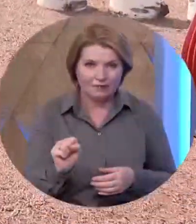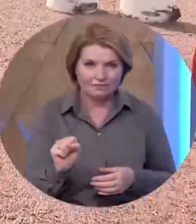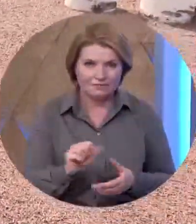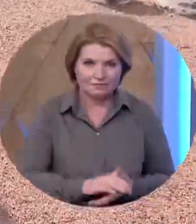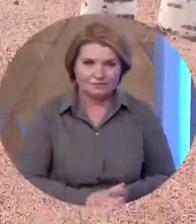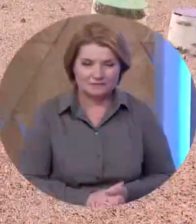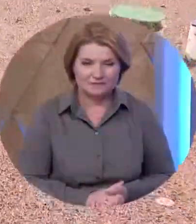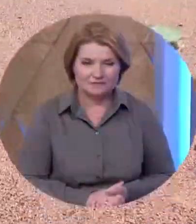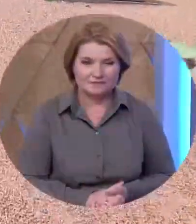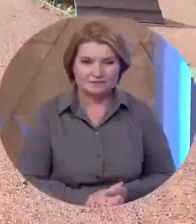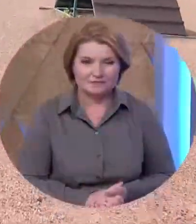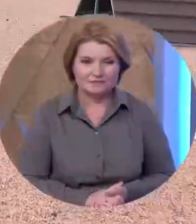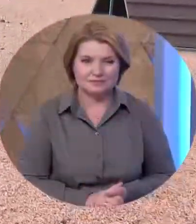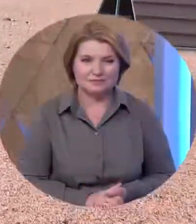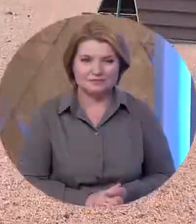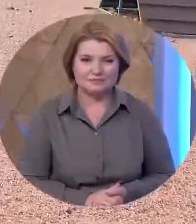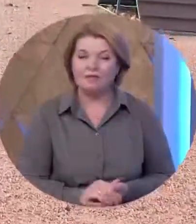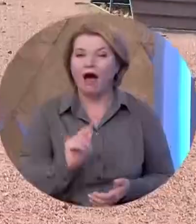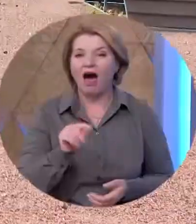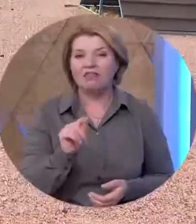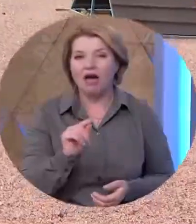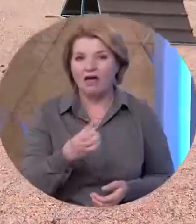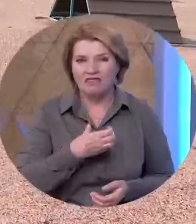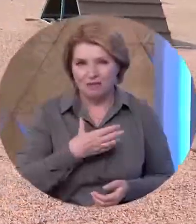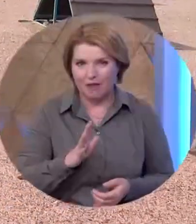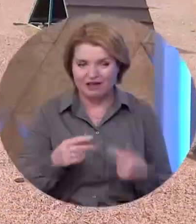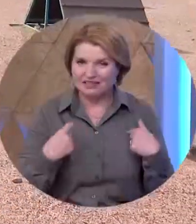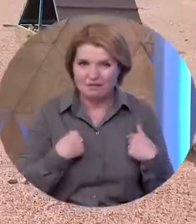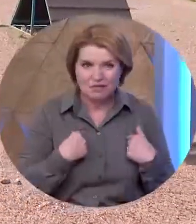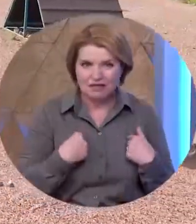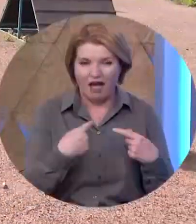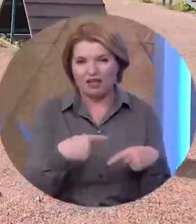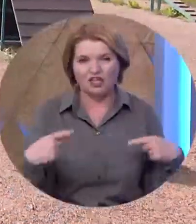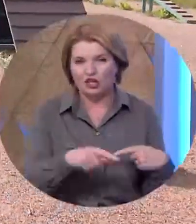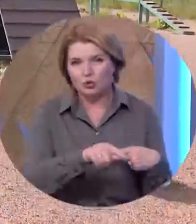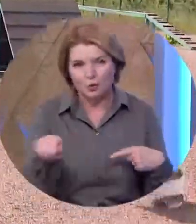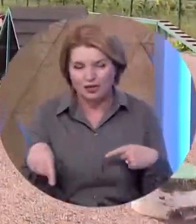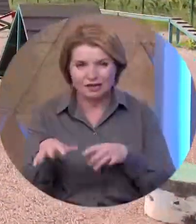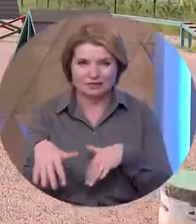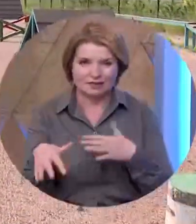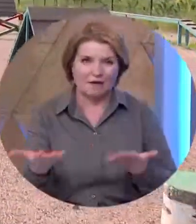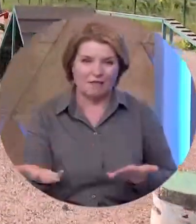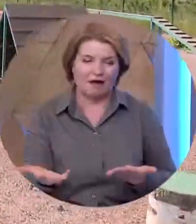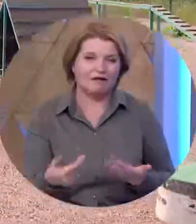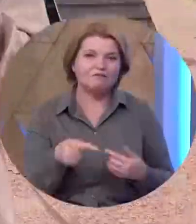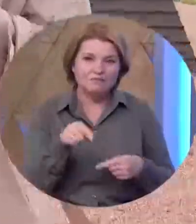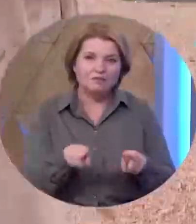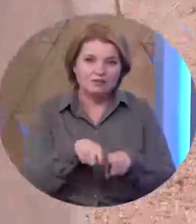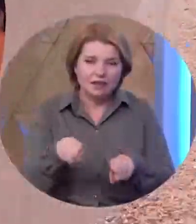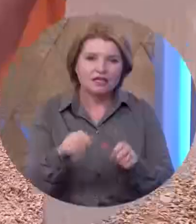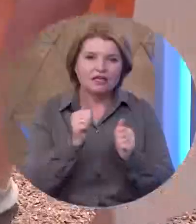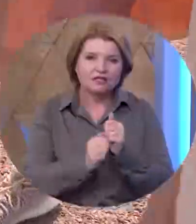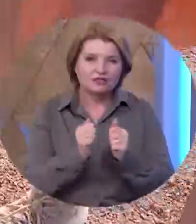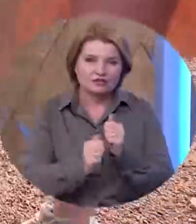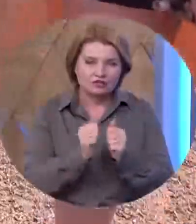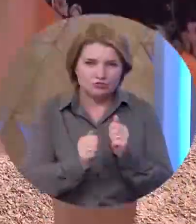раз. Молодец, Руна. Вот, как видите, Руна не боится ни меня, ни своих сородичей, ни громких звуков, фейерверков. Это такие частые фобии,